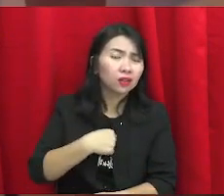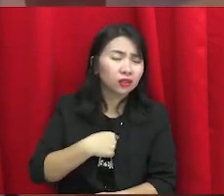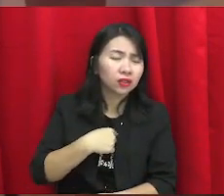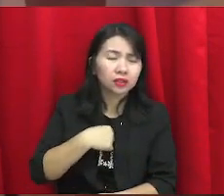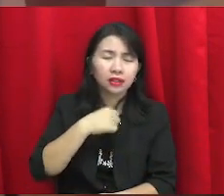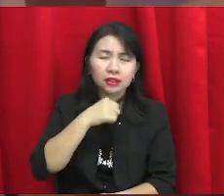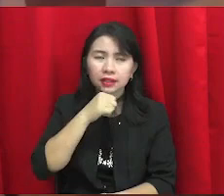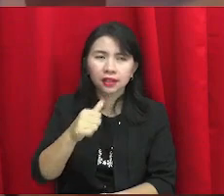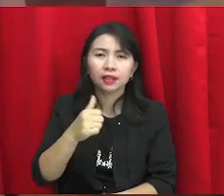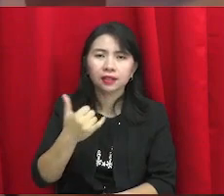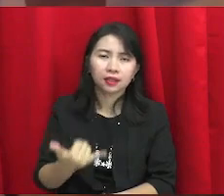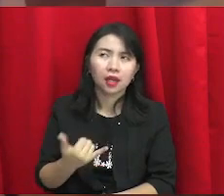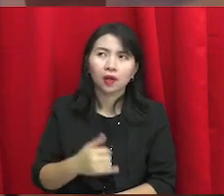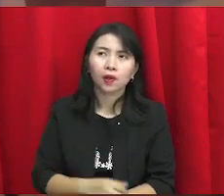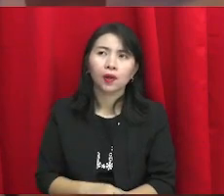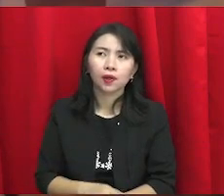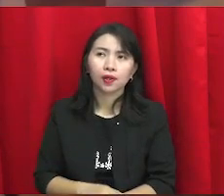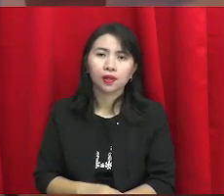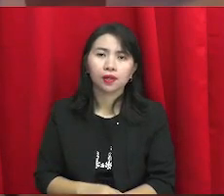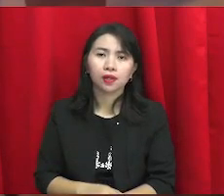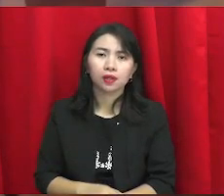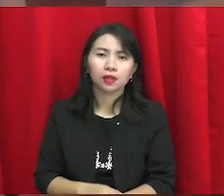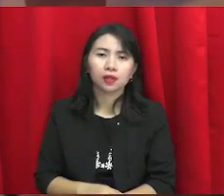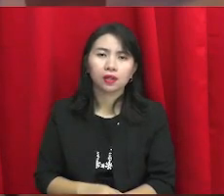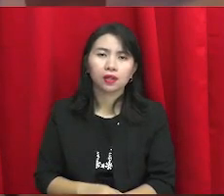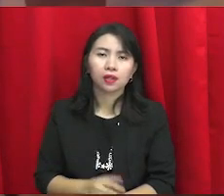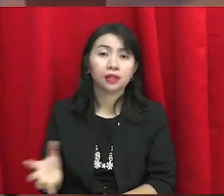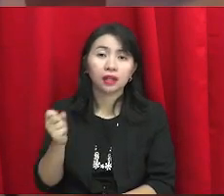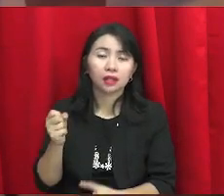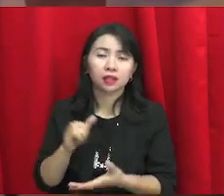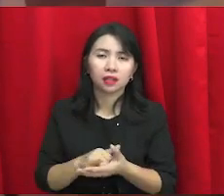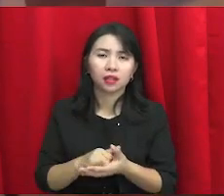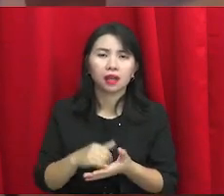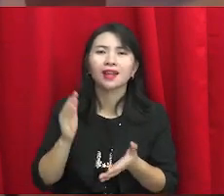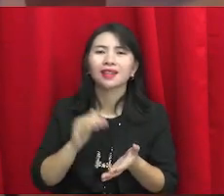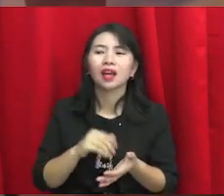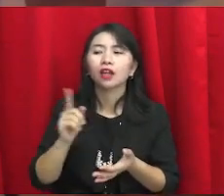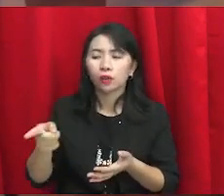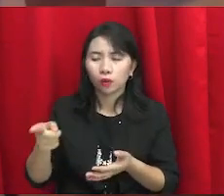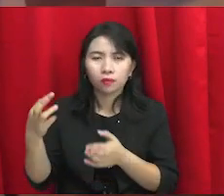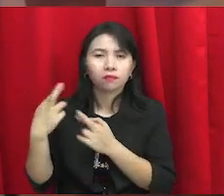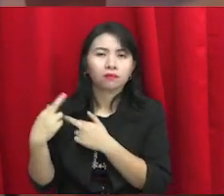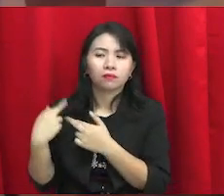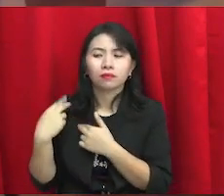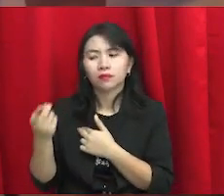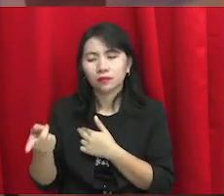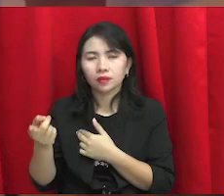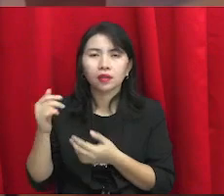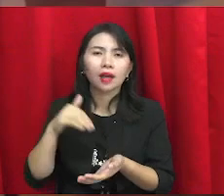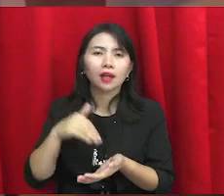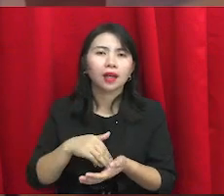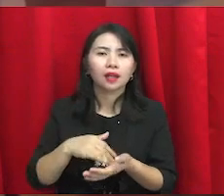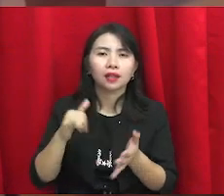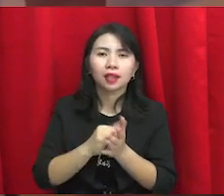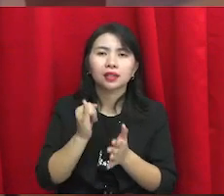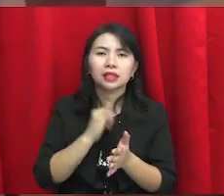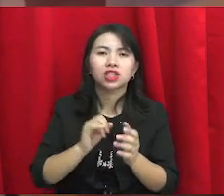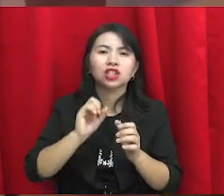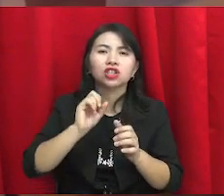hindi ko na saklaw yun. Saklaw na nila yun. Kasi sabi ko nga, it's just a veto